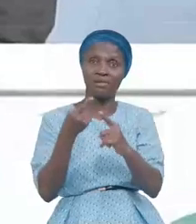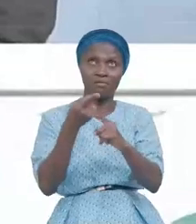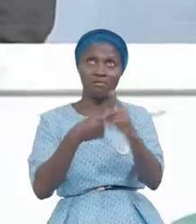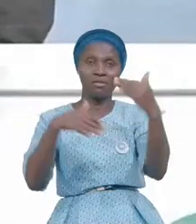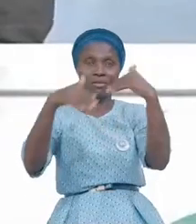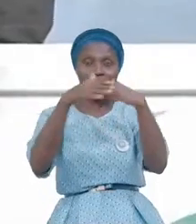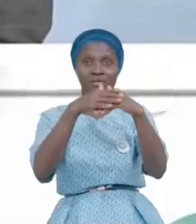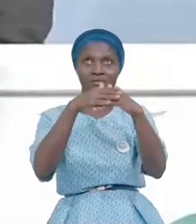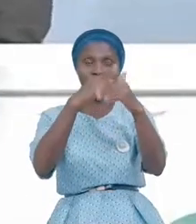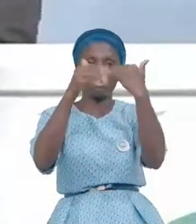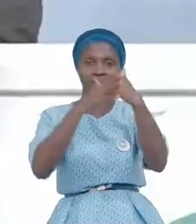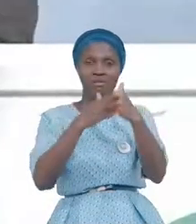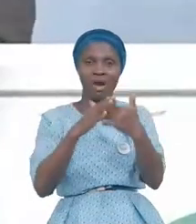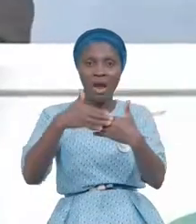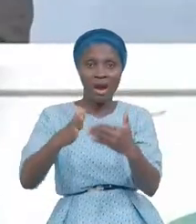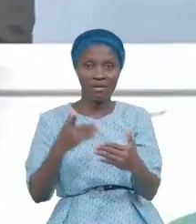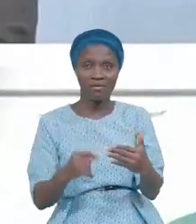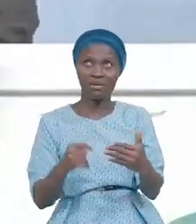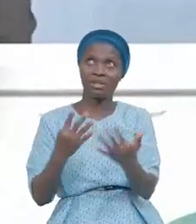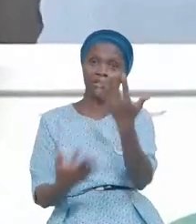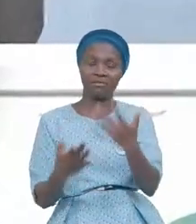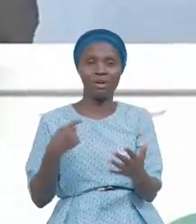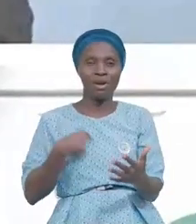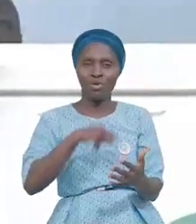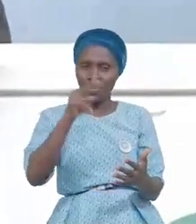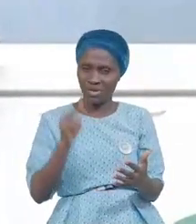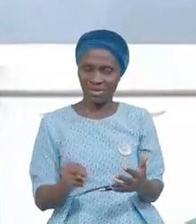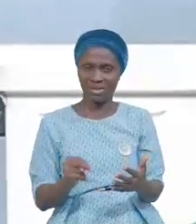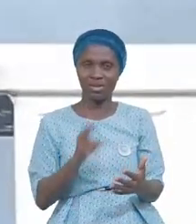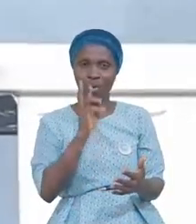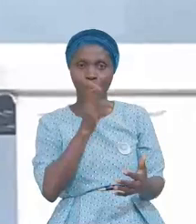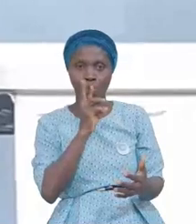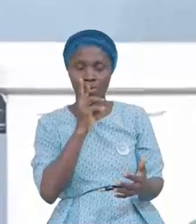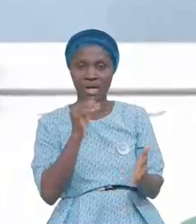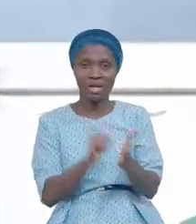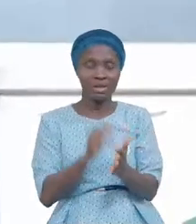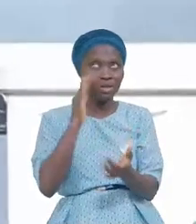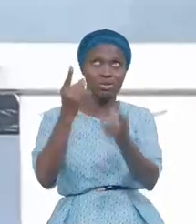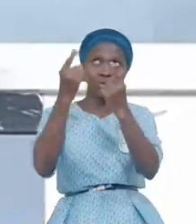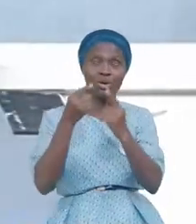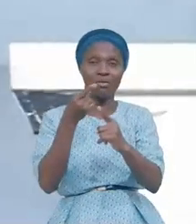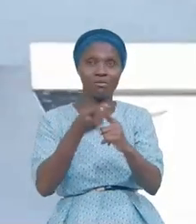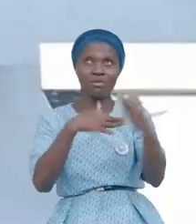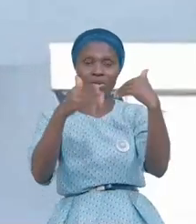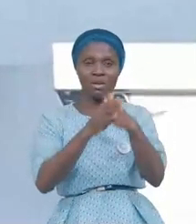l'eau, le déluge d'eau qui doit venir du ciel. Il a